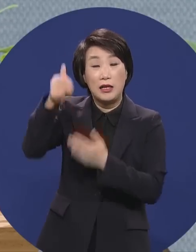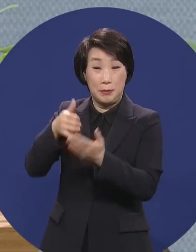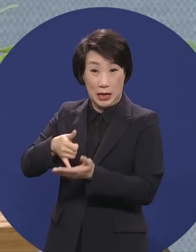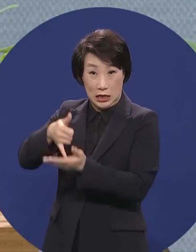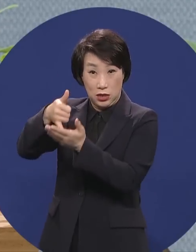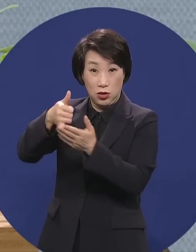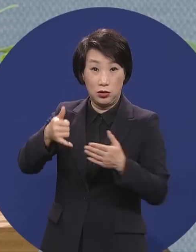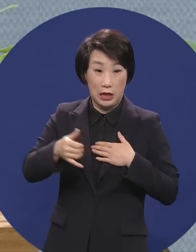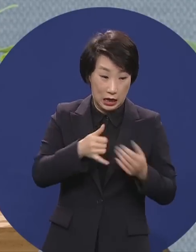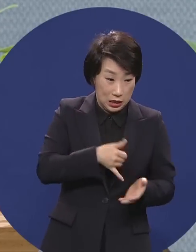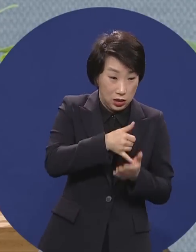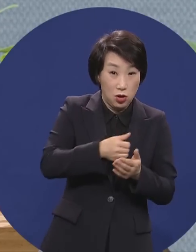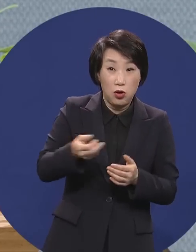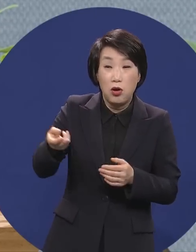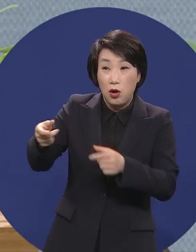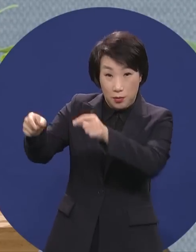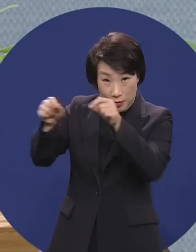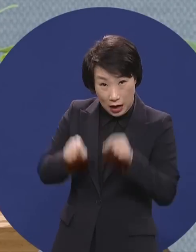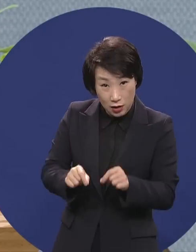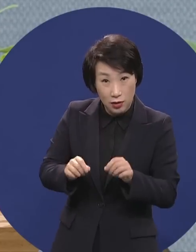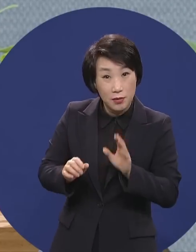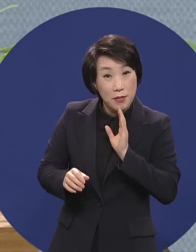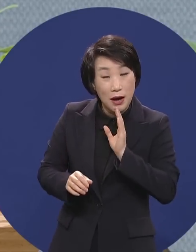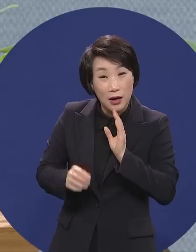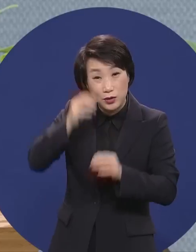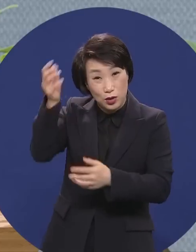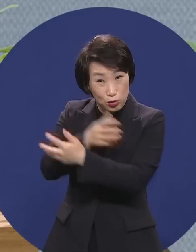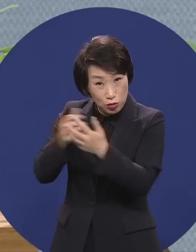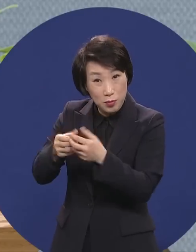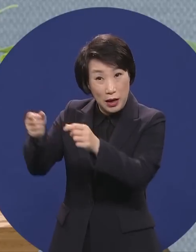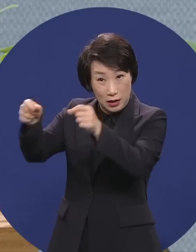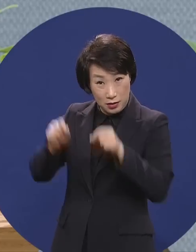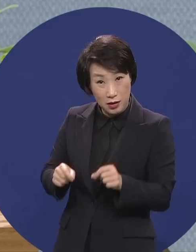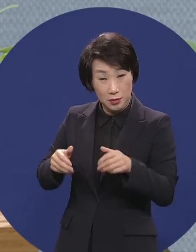내 인격으로 가자. 성령 충만하라.